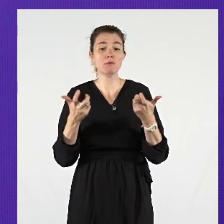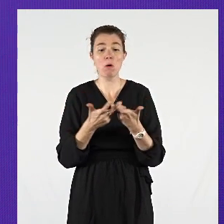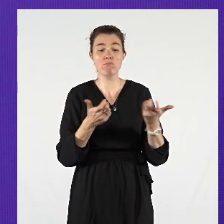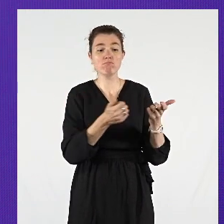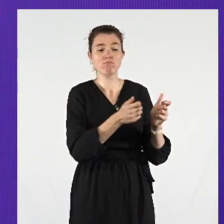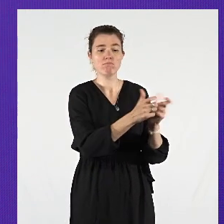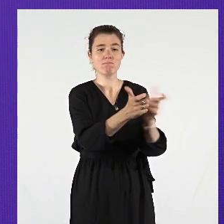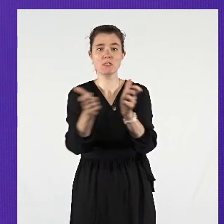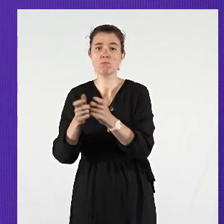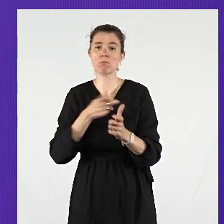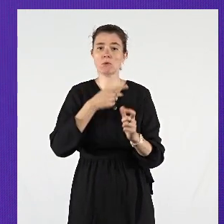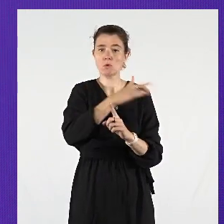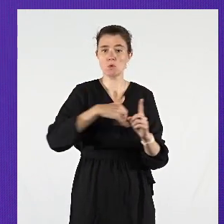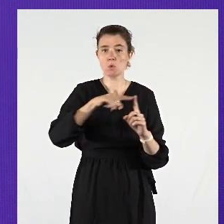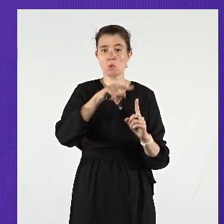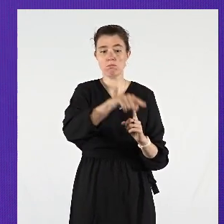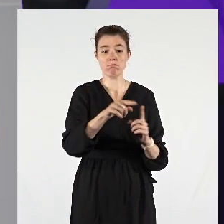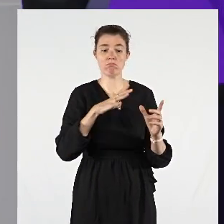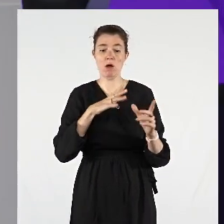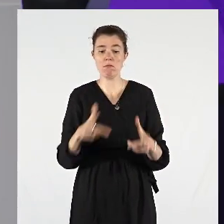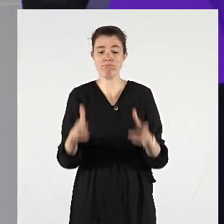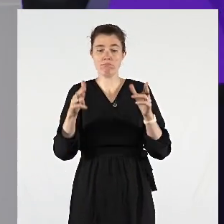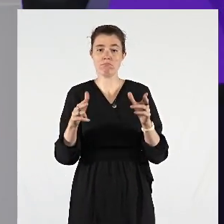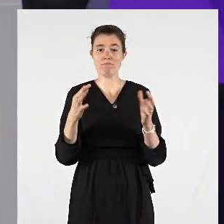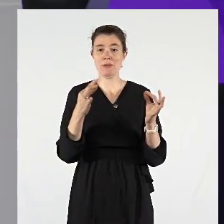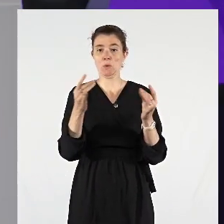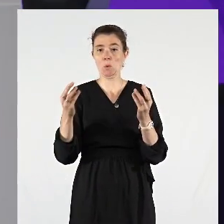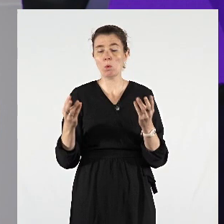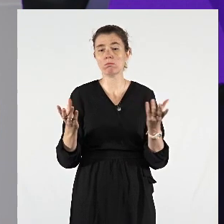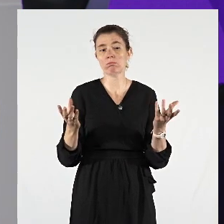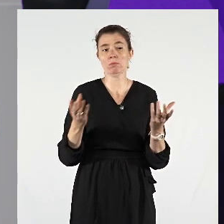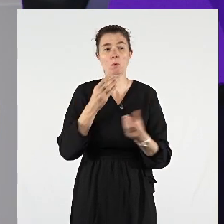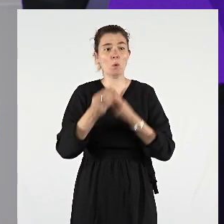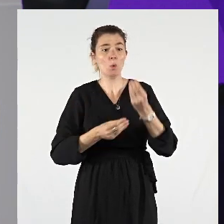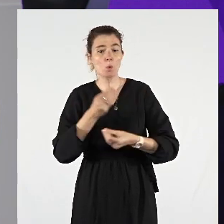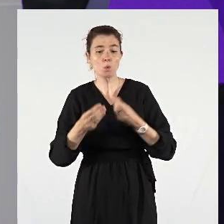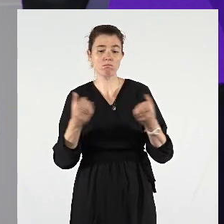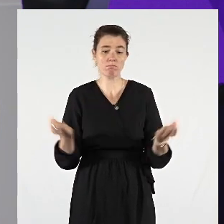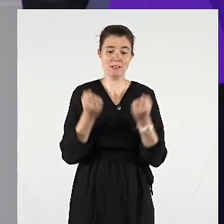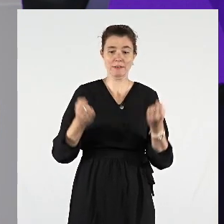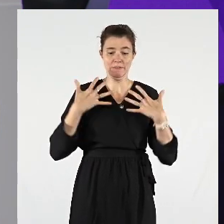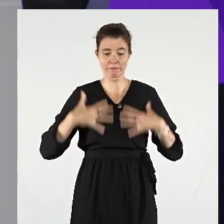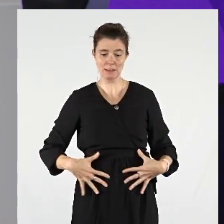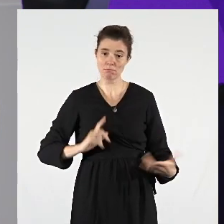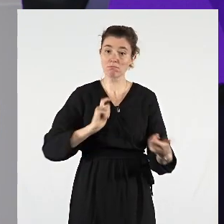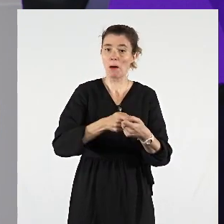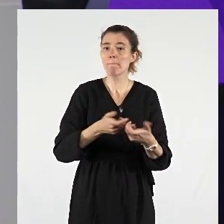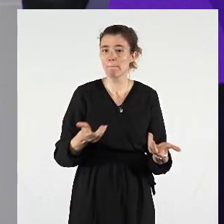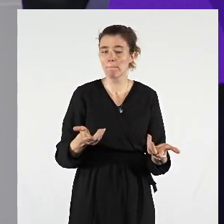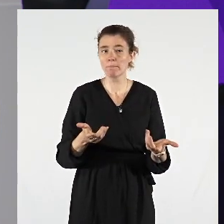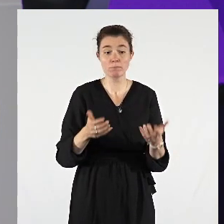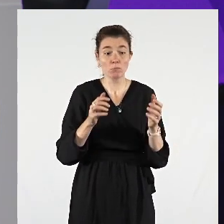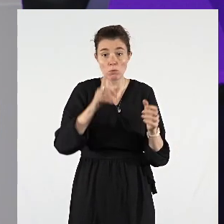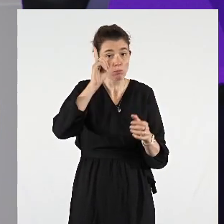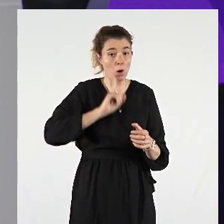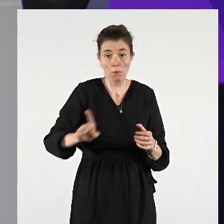qui disposent d'un temps d'ergothérapie dans leurs effectifs ou d'activités physiques adaptées. Et donc, rien n'interdit et